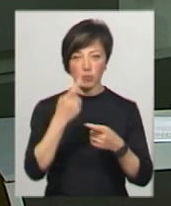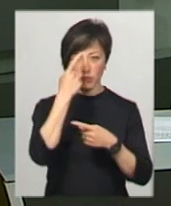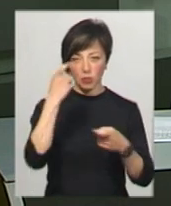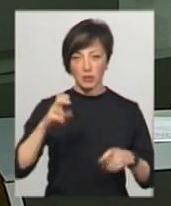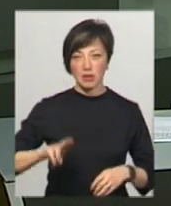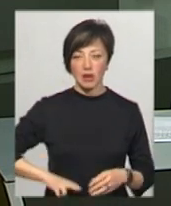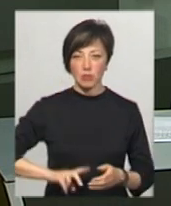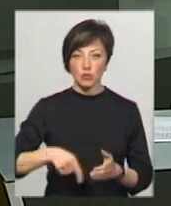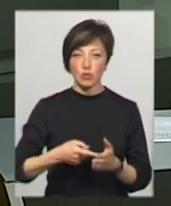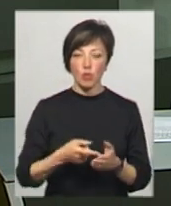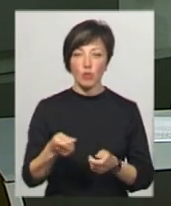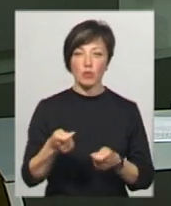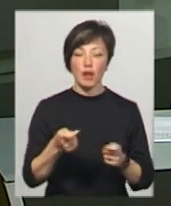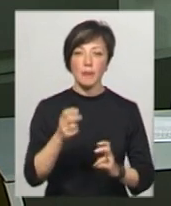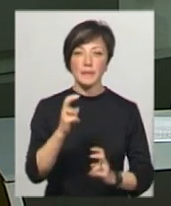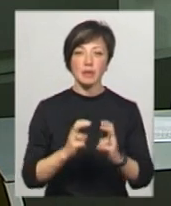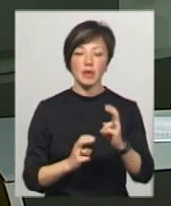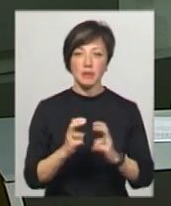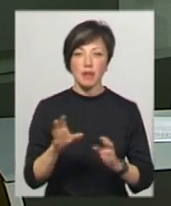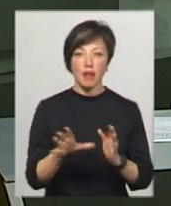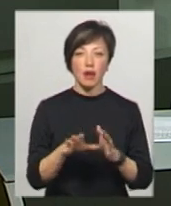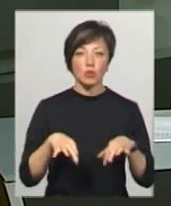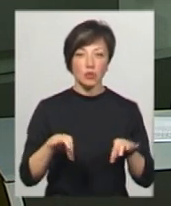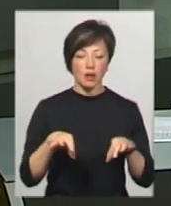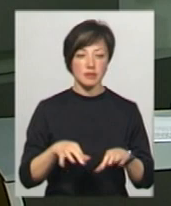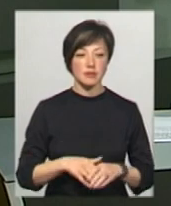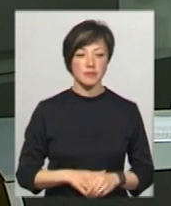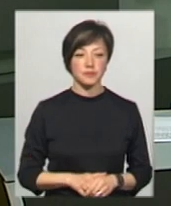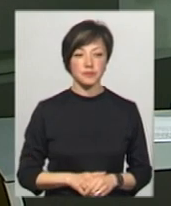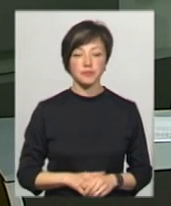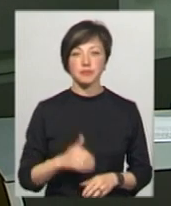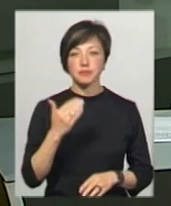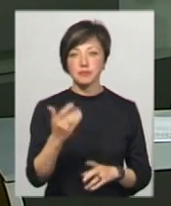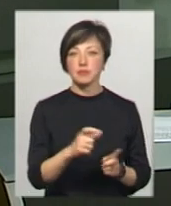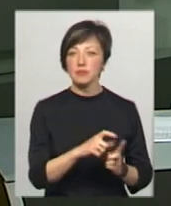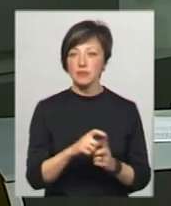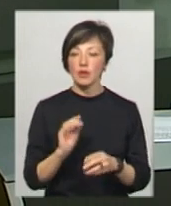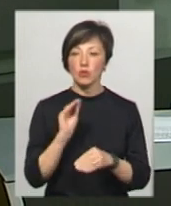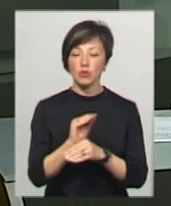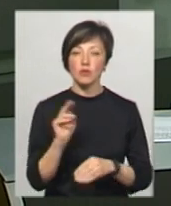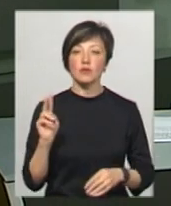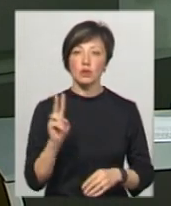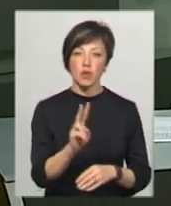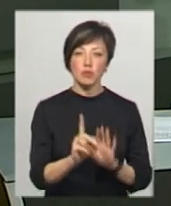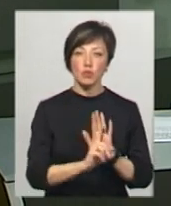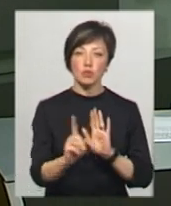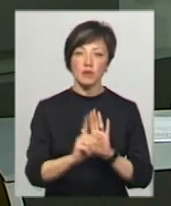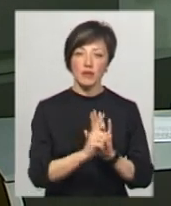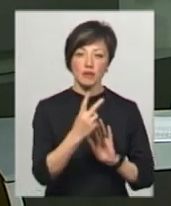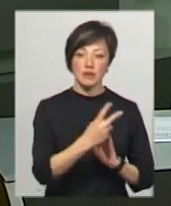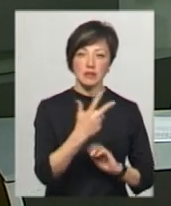повідомив директор міського комунального підприємства «Електротранс» Віктор Паламарчук. За його словами, додаткові тролейбуси курсуватимуть